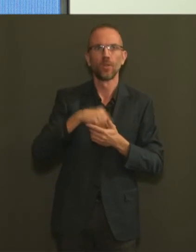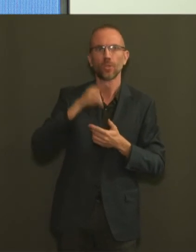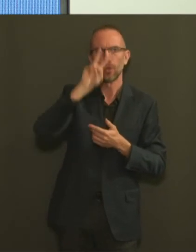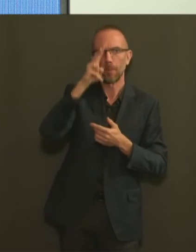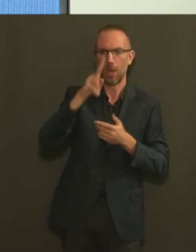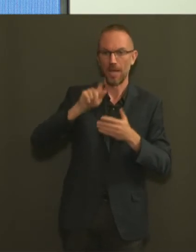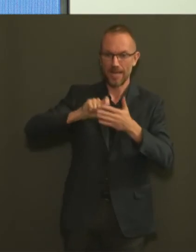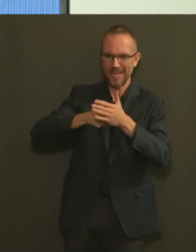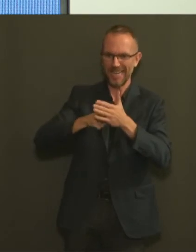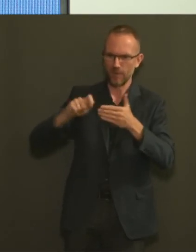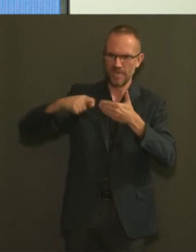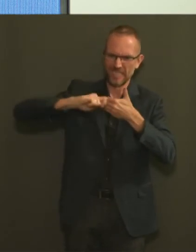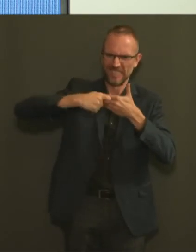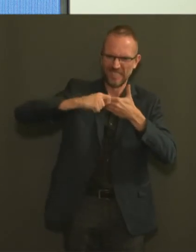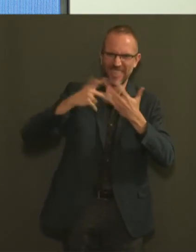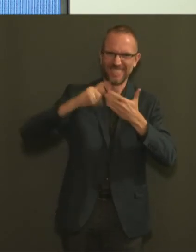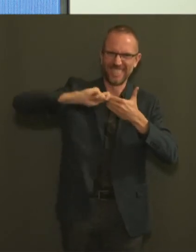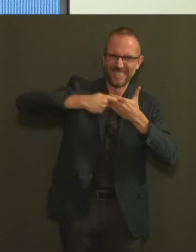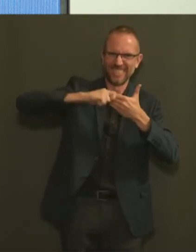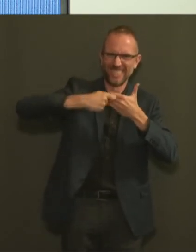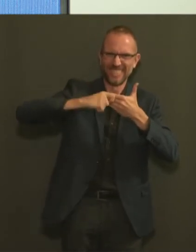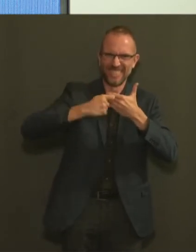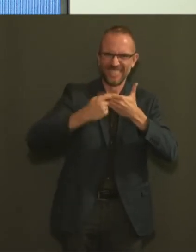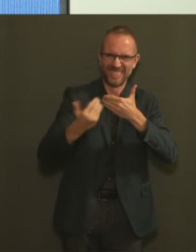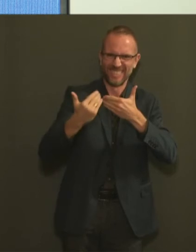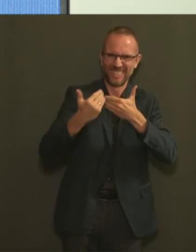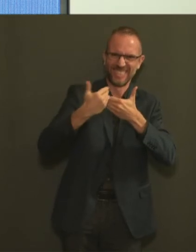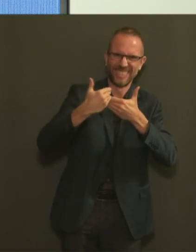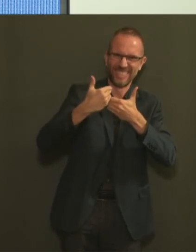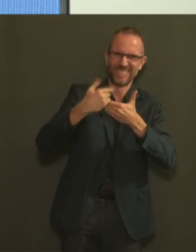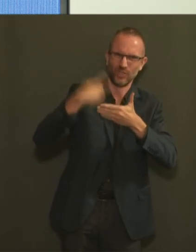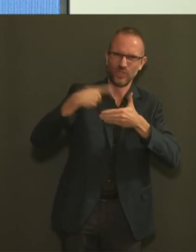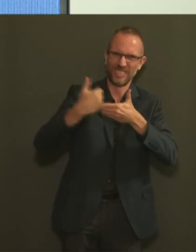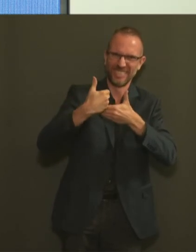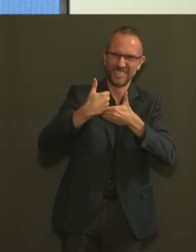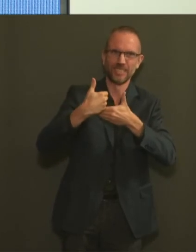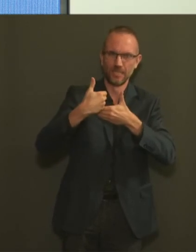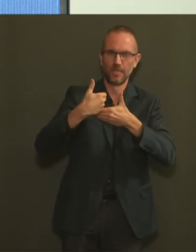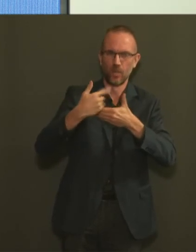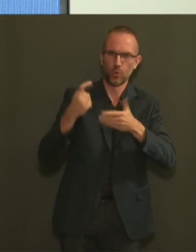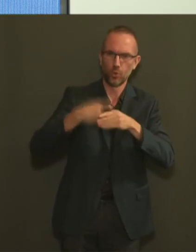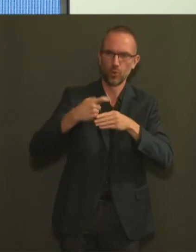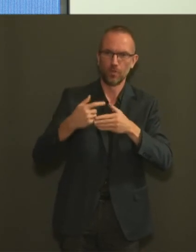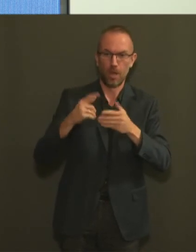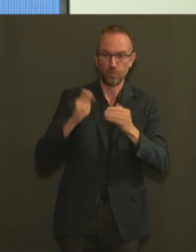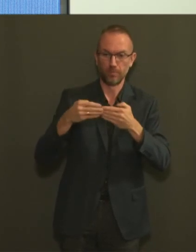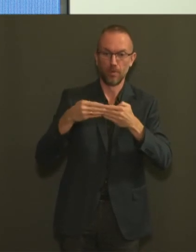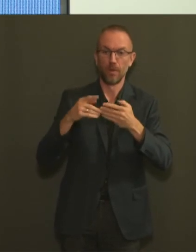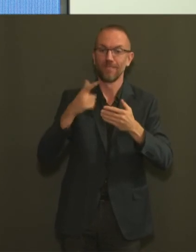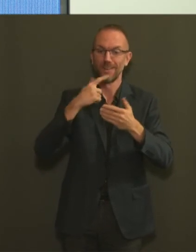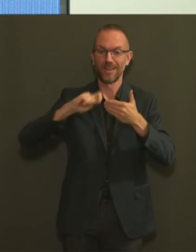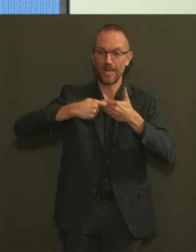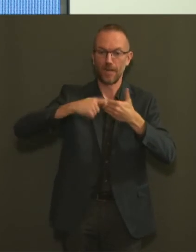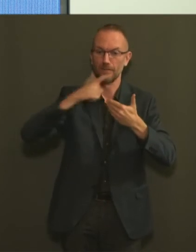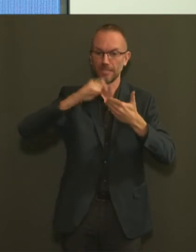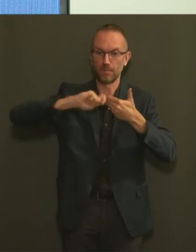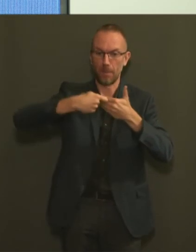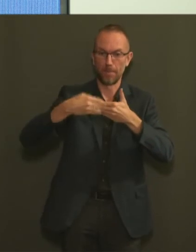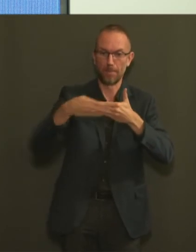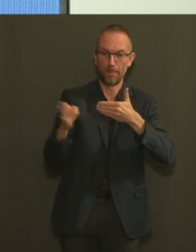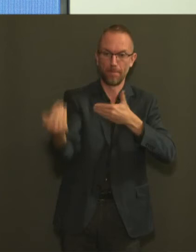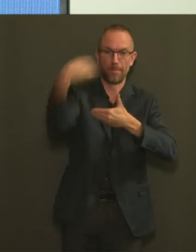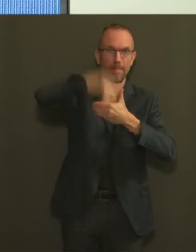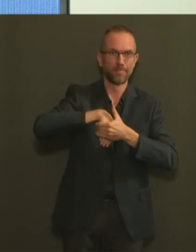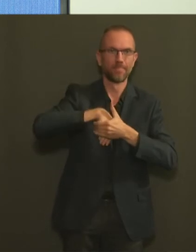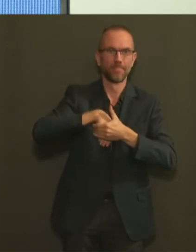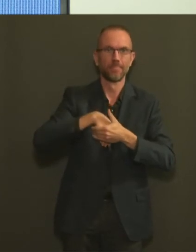mais la porte s'ouvre vous l'apporté chez le serrurier ilim deux petites dents et par un coup de baguette magique la